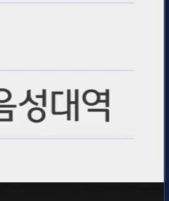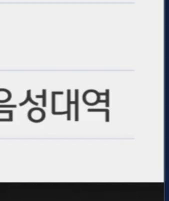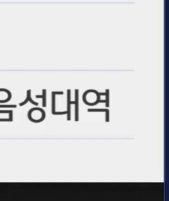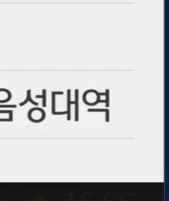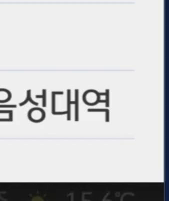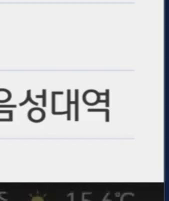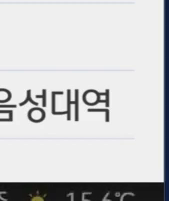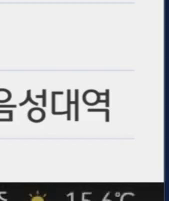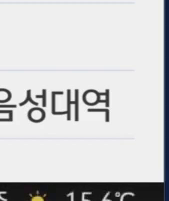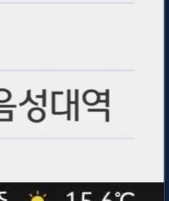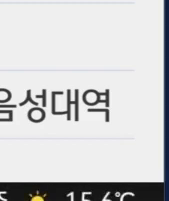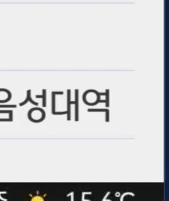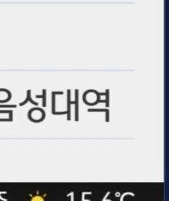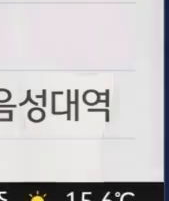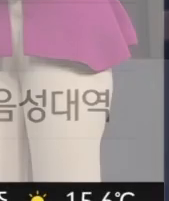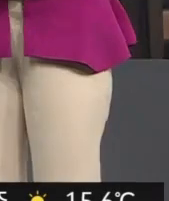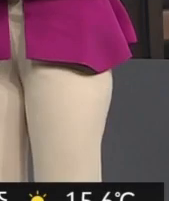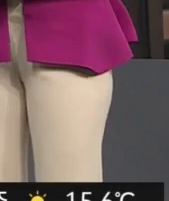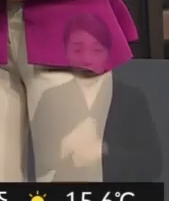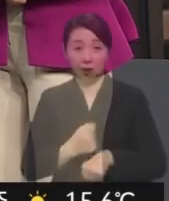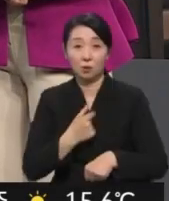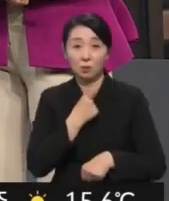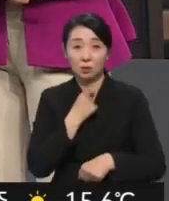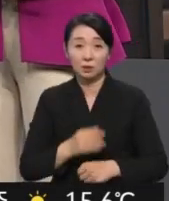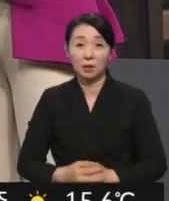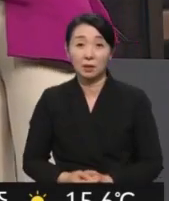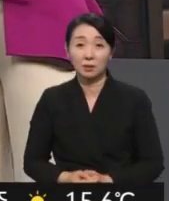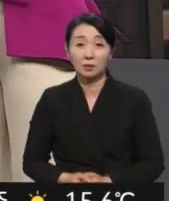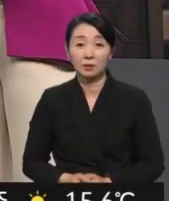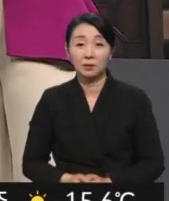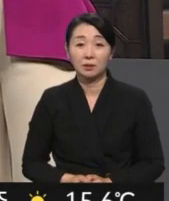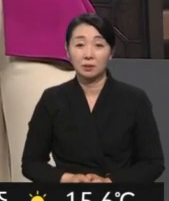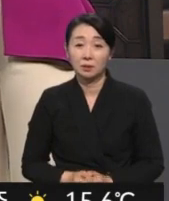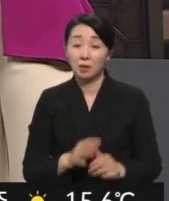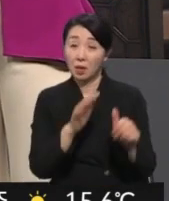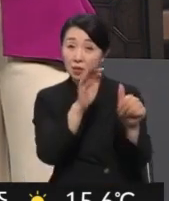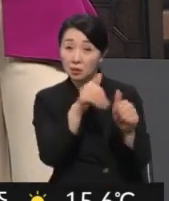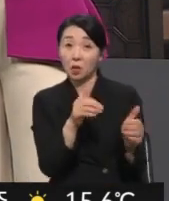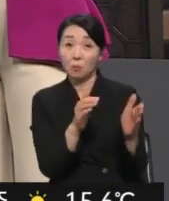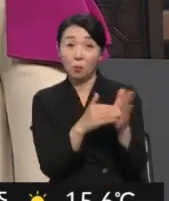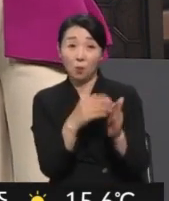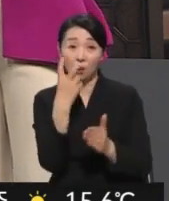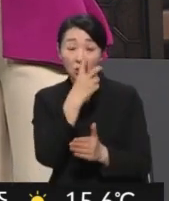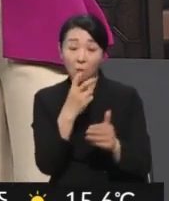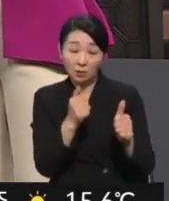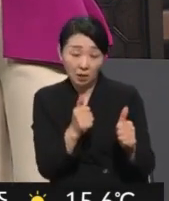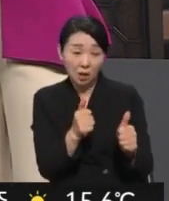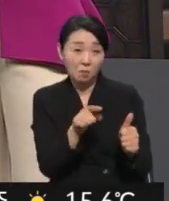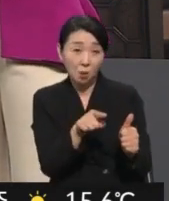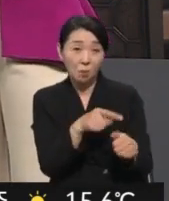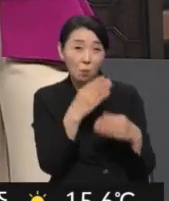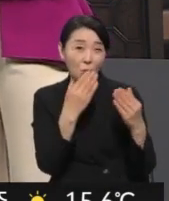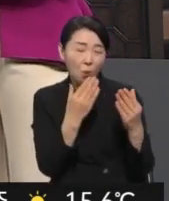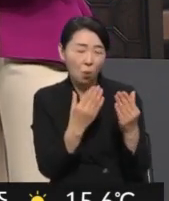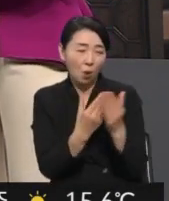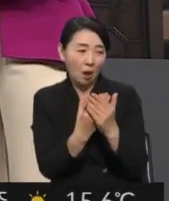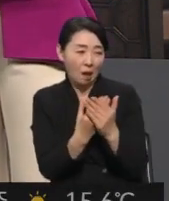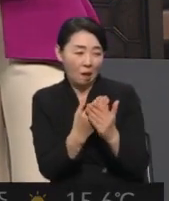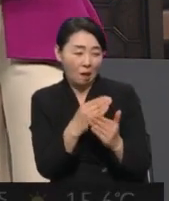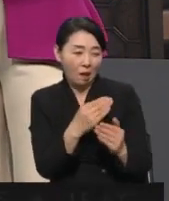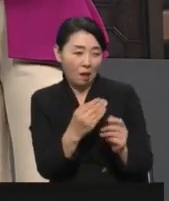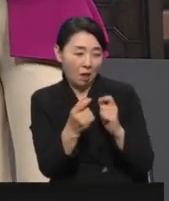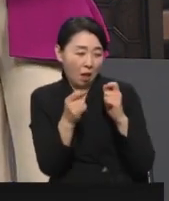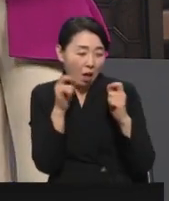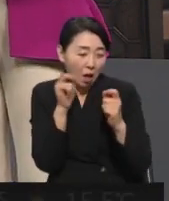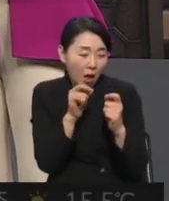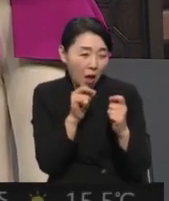이를 바로잡겠습니다. 네, 김 부원장이 체포되면서 검찰의 칼끝 이 대표의 코앞까지 온 상황인데요. 이